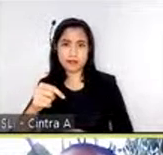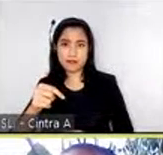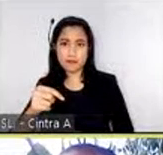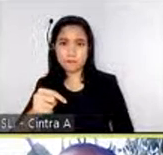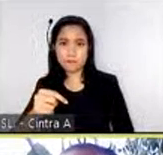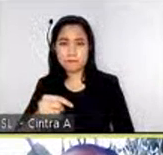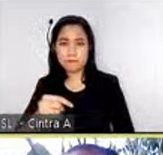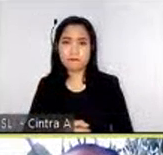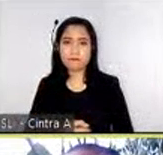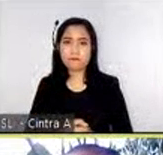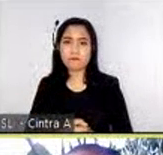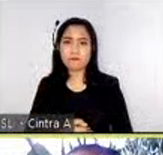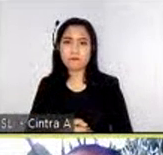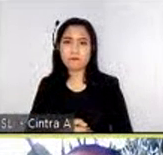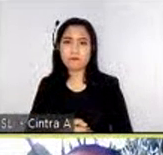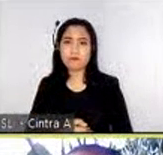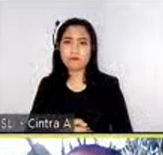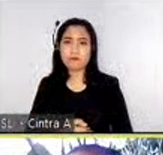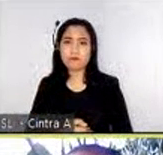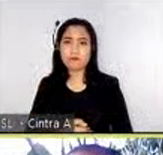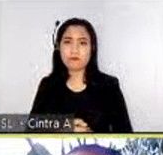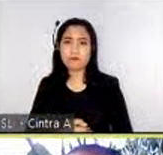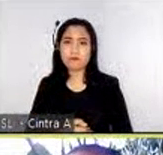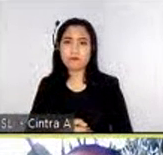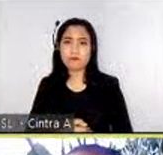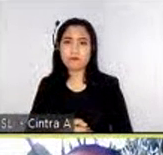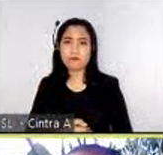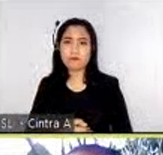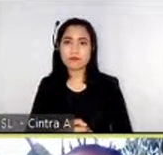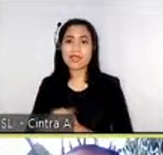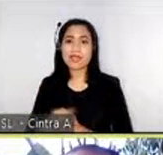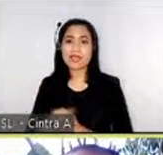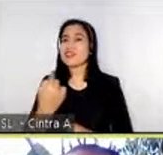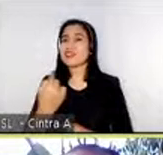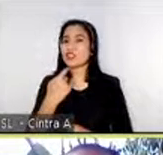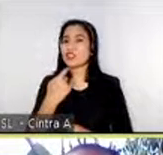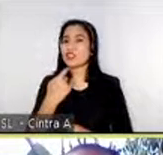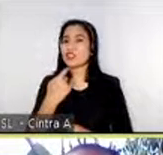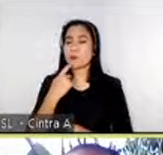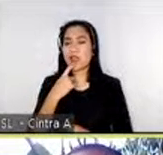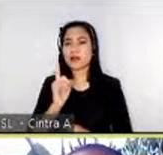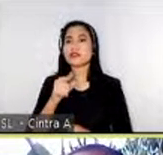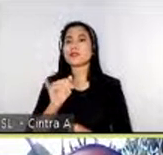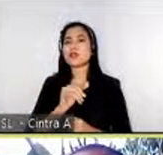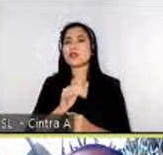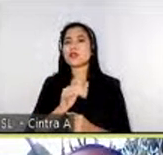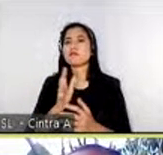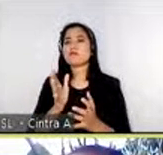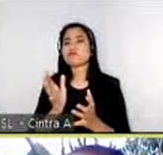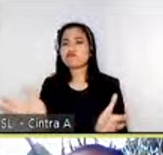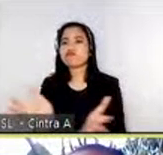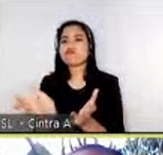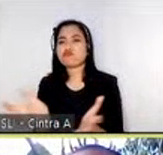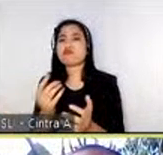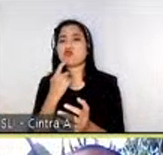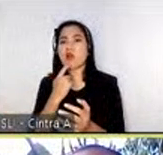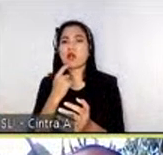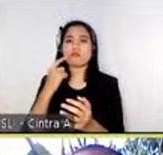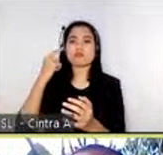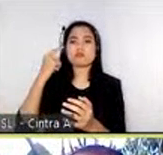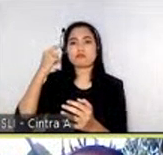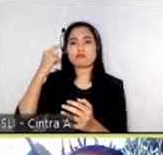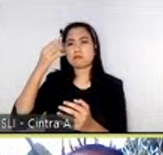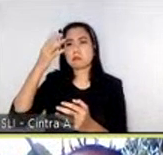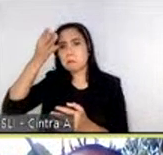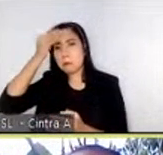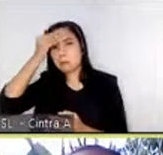apa yang coba kita bangun selama ini mulai dari mendorong pemahaman atau diseminasi tentang bisnis and human